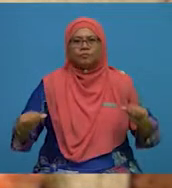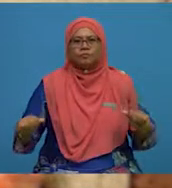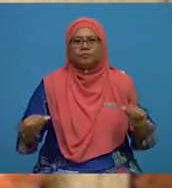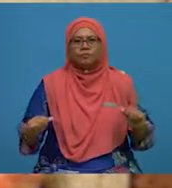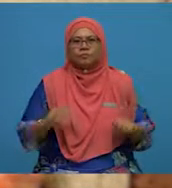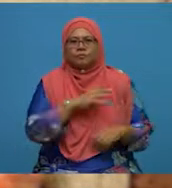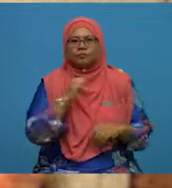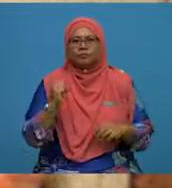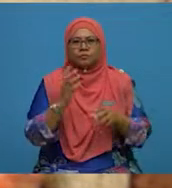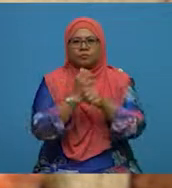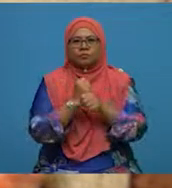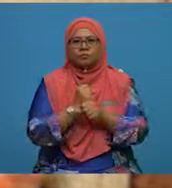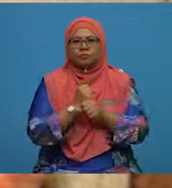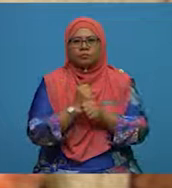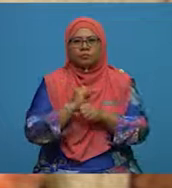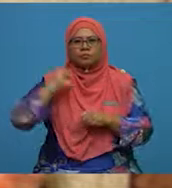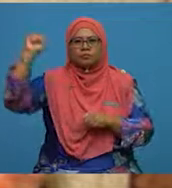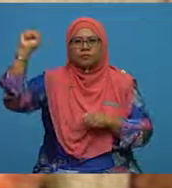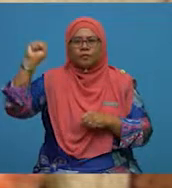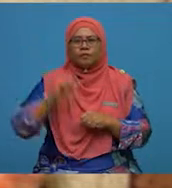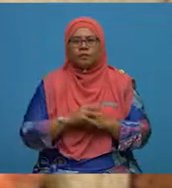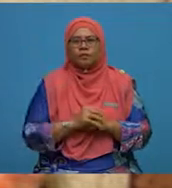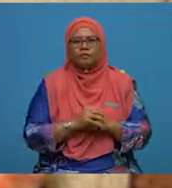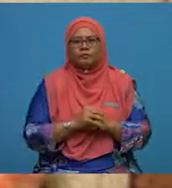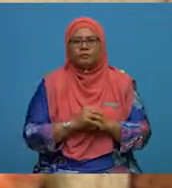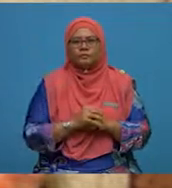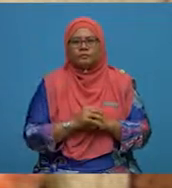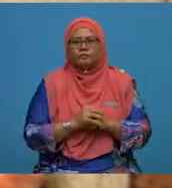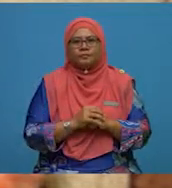serta mendapatkan kemerdekaan.